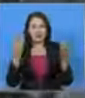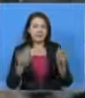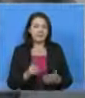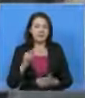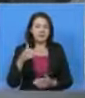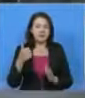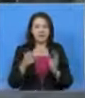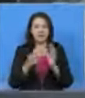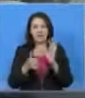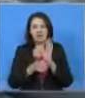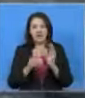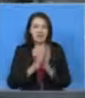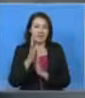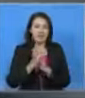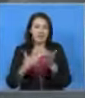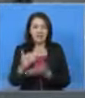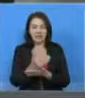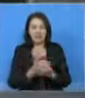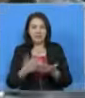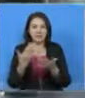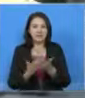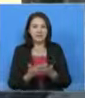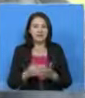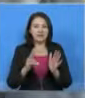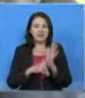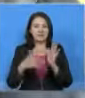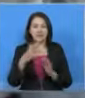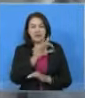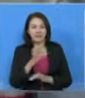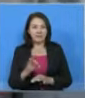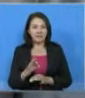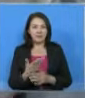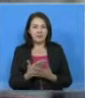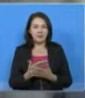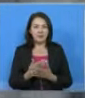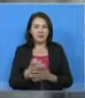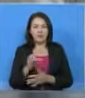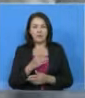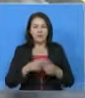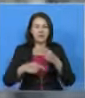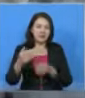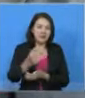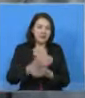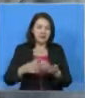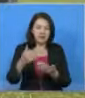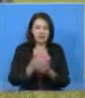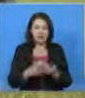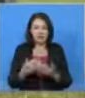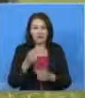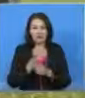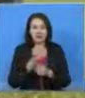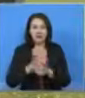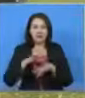116 мың тонна жем шөп жиналады. Қазіргі кезде оның 85%-нан астамы орылды. Барлық ауылдық округте жұмыс